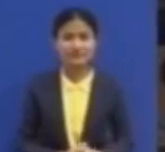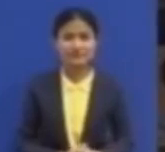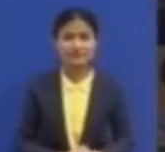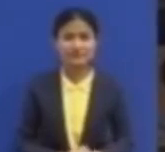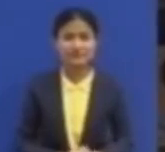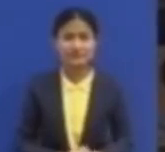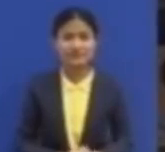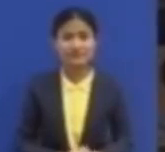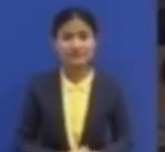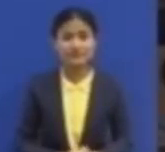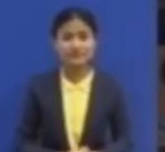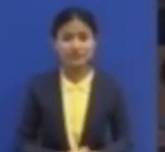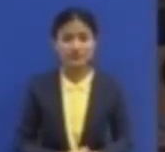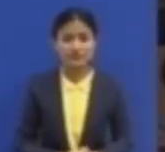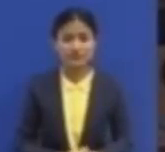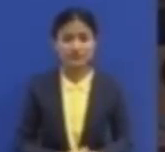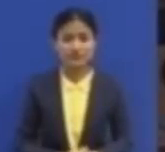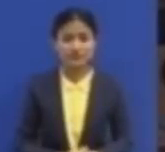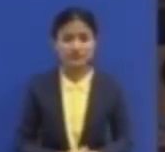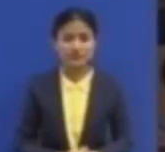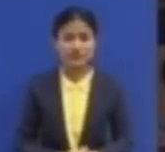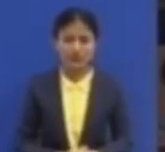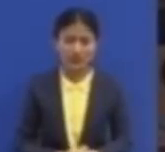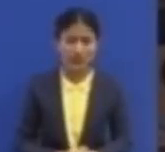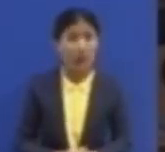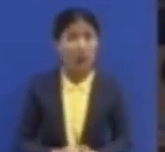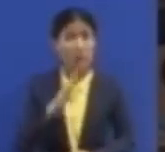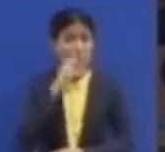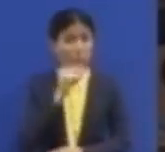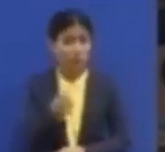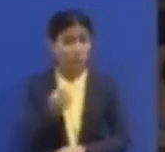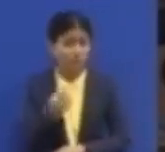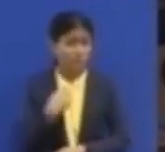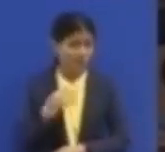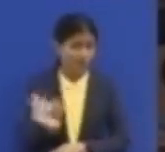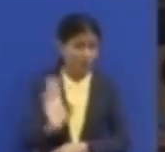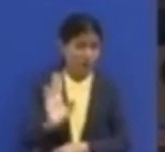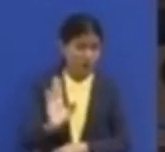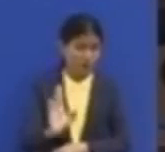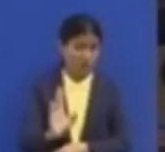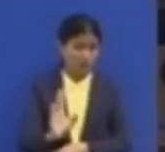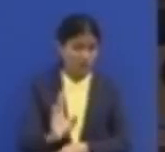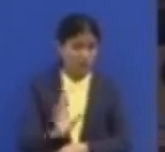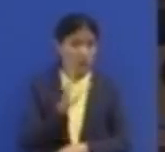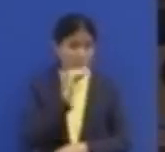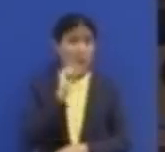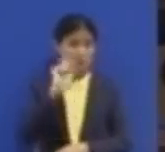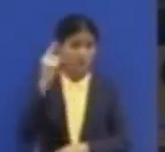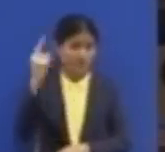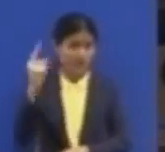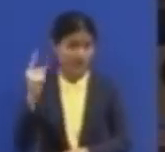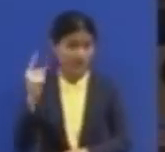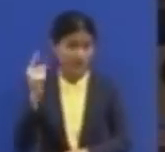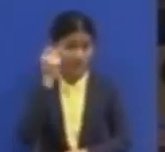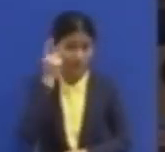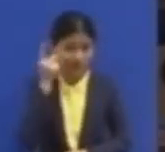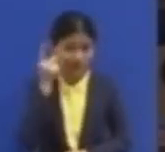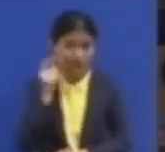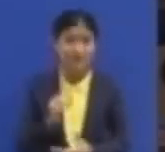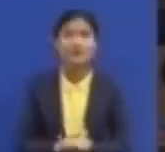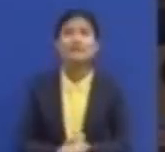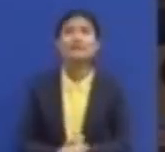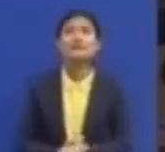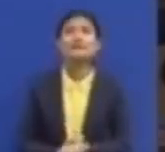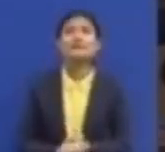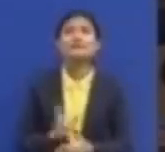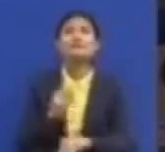นะเรื่องเก่าๆอย่าประท้วงนะเลือกได้เอาเรื่องใหม่ๆบ้าง ท่านประธานที่เคารพกระผมชนน่านสี